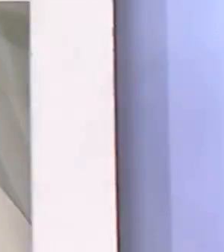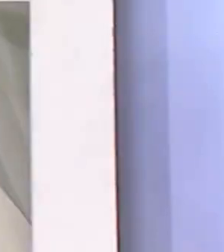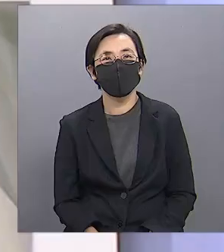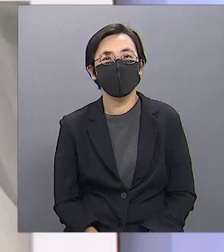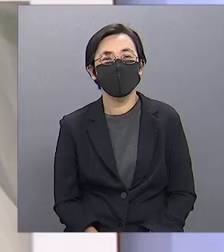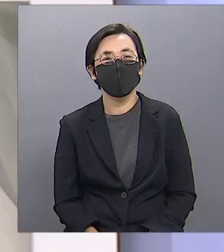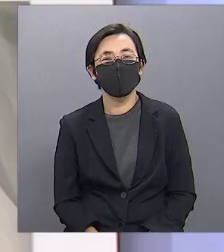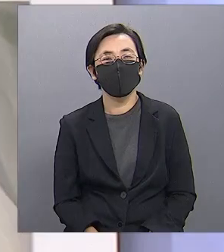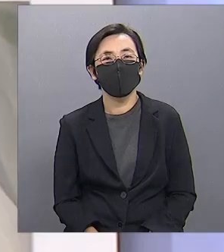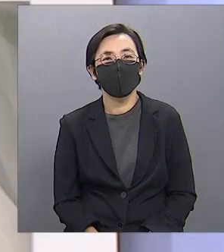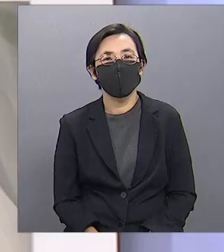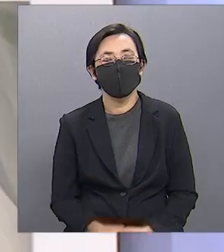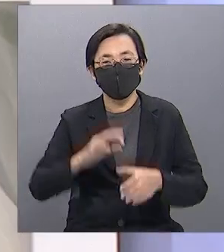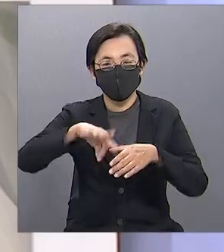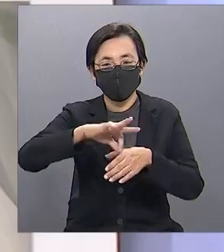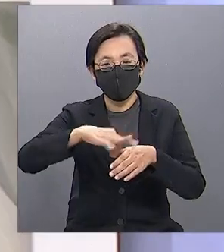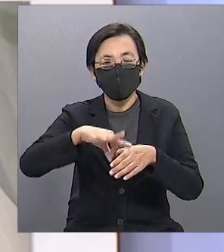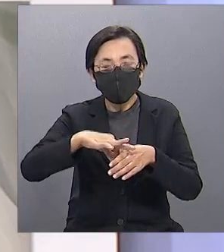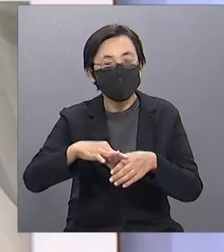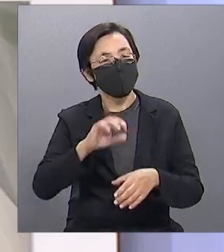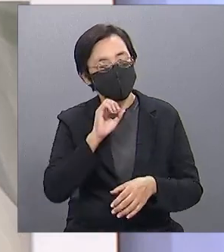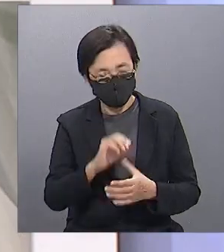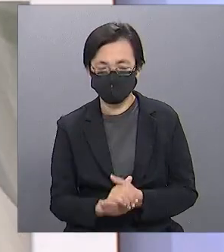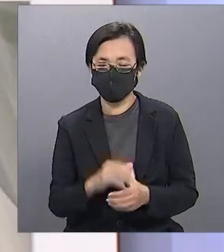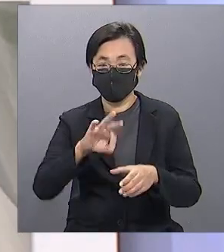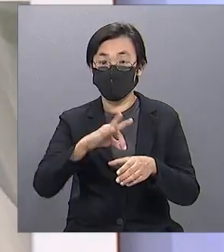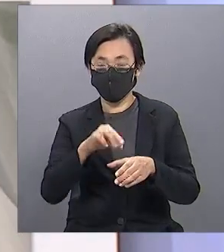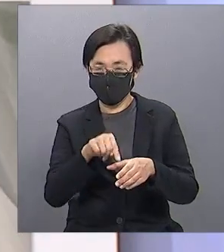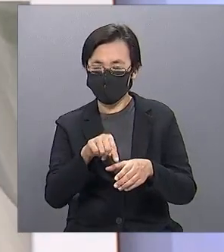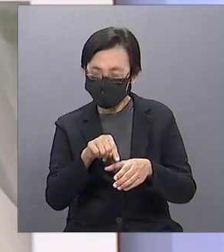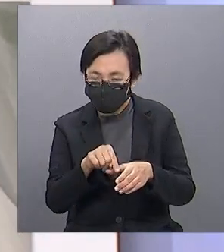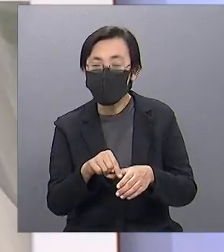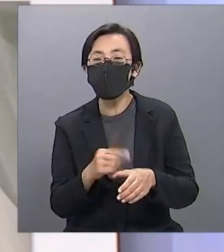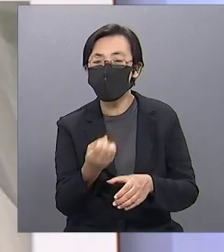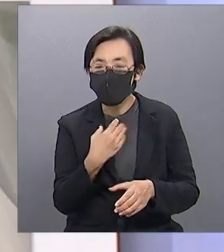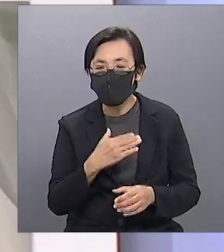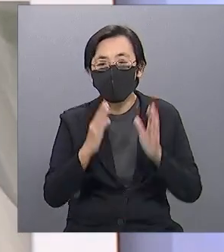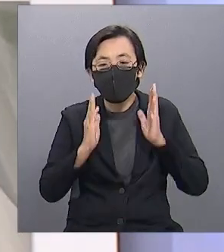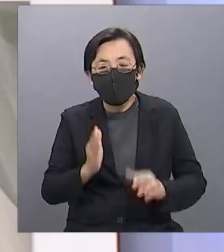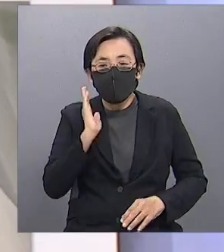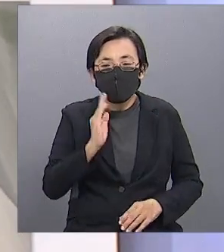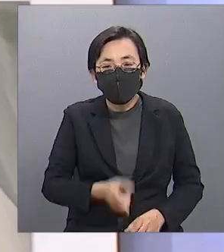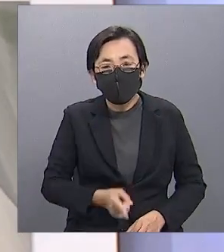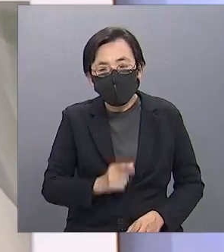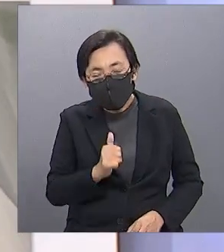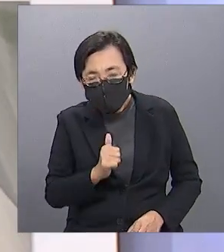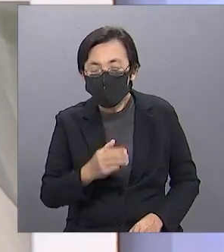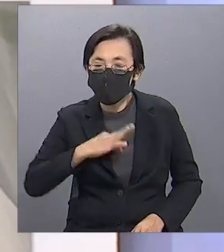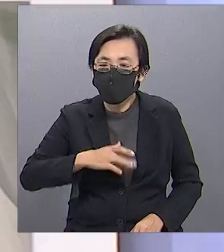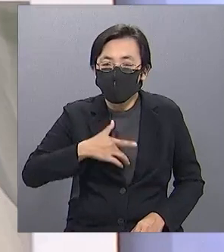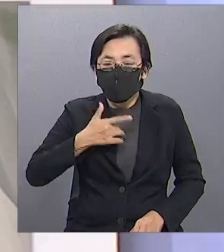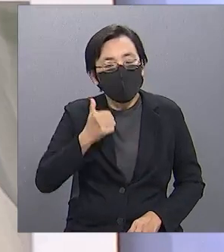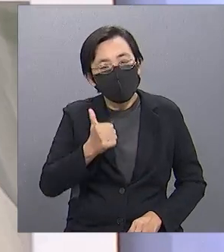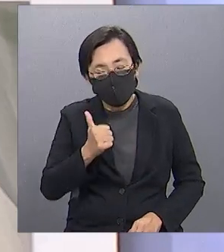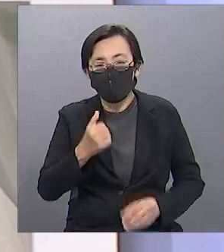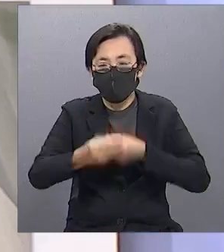จริงๆกาแฟที่อ้างว่าสามารถช่วยเสริมสมรรถภาพทางเพศได้เนี่ยคุณผู้ชมเจอจำหน่ายอยู่ตามท้องตลาดหลายแห่งแล้วนะครับโดยเฉพาะ